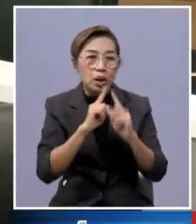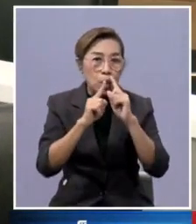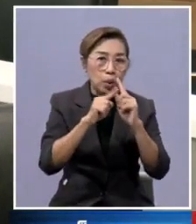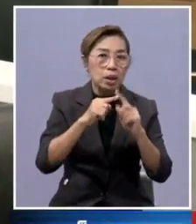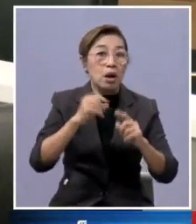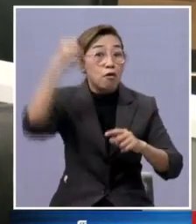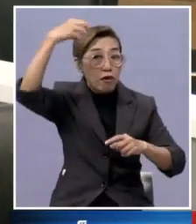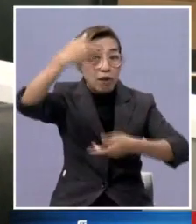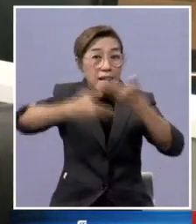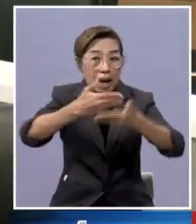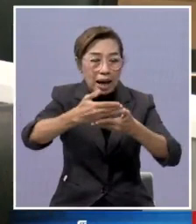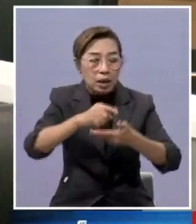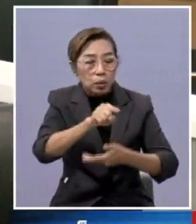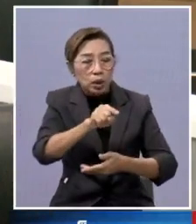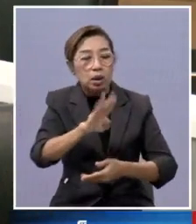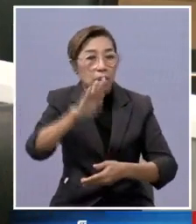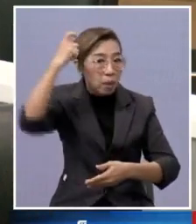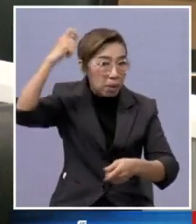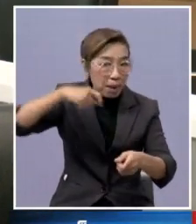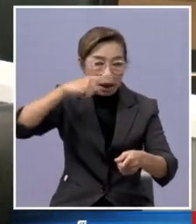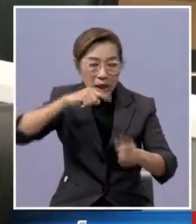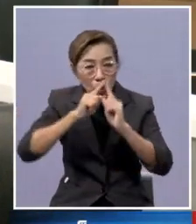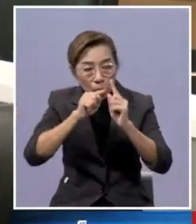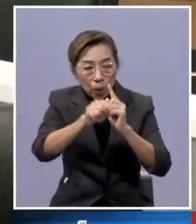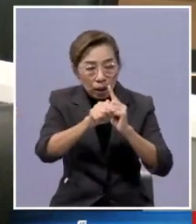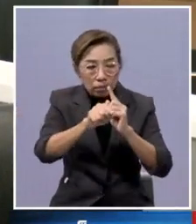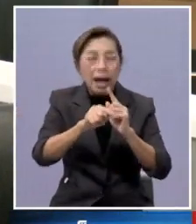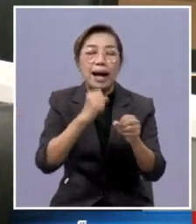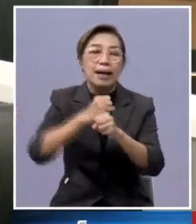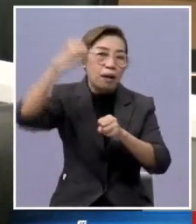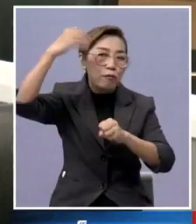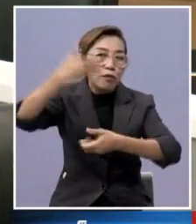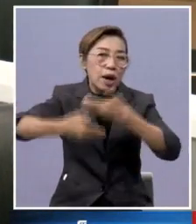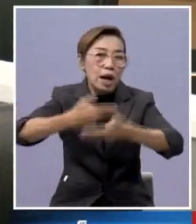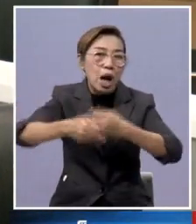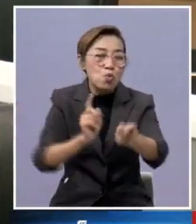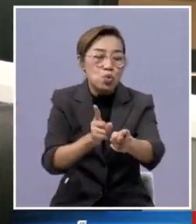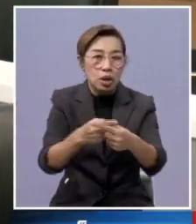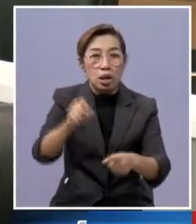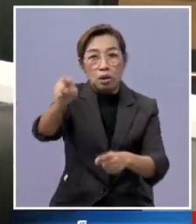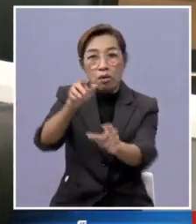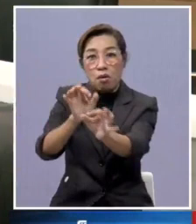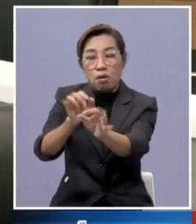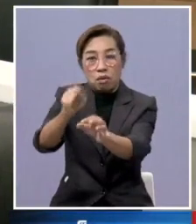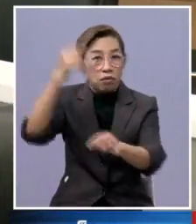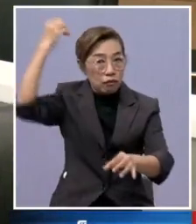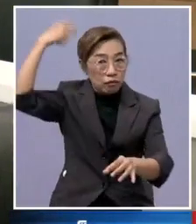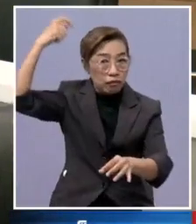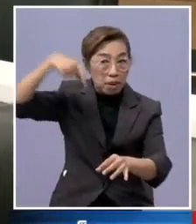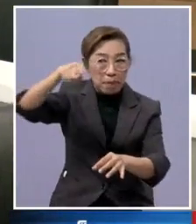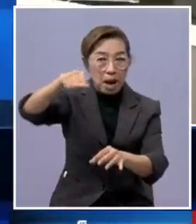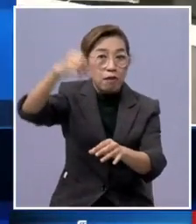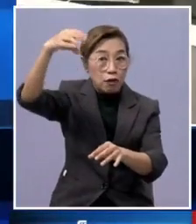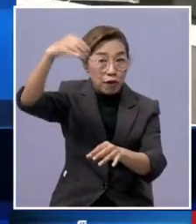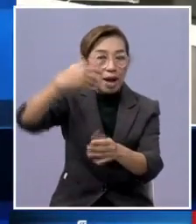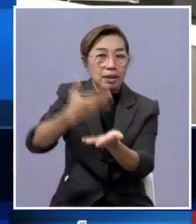ต่อเพื่อให้เพื่อไม่ให้ประชาชนเดือดร้อนฝั่งเมียนมาร์จะเป็นผู้รับผิดชอบในการโอนเงินค่าไฟของเมียนมาร์โดยใช้ช่องทางเนี้ย